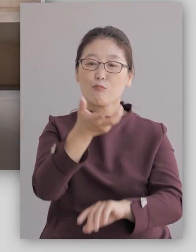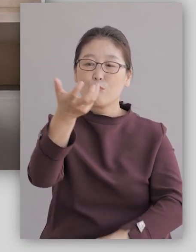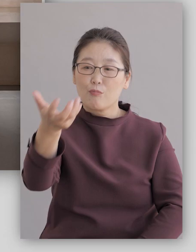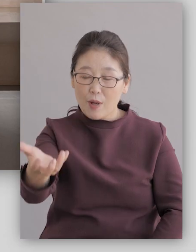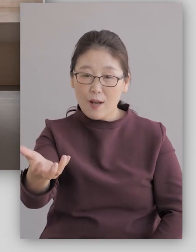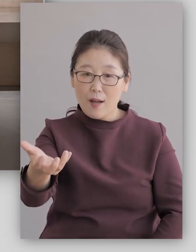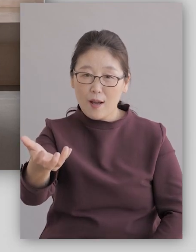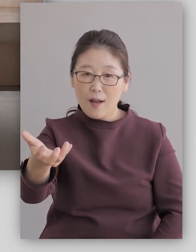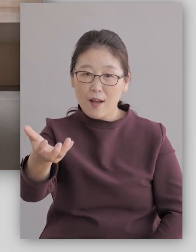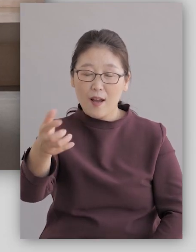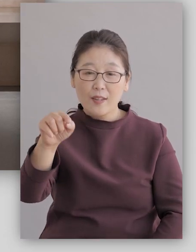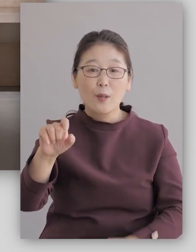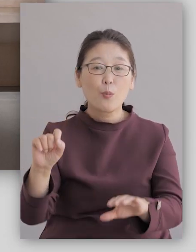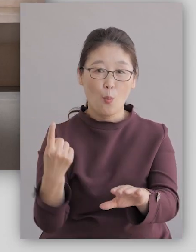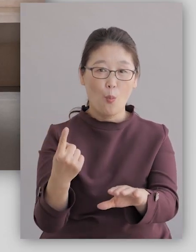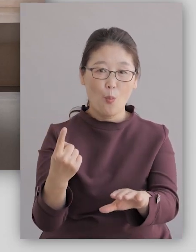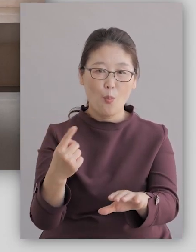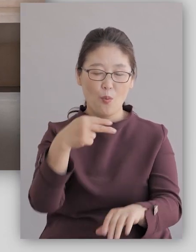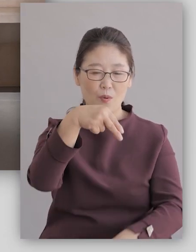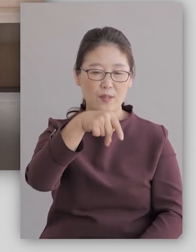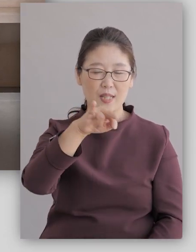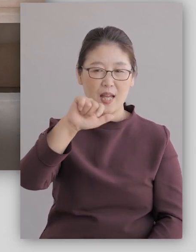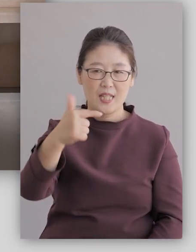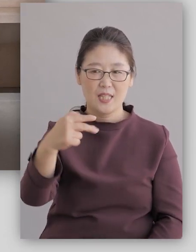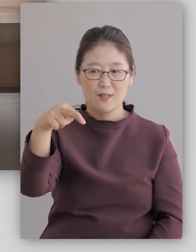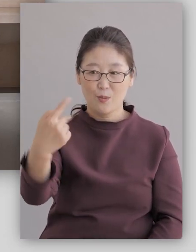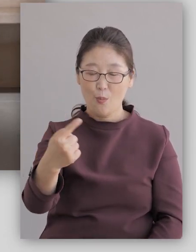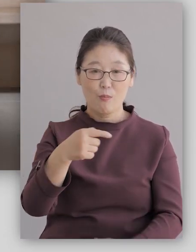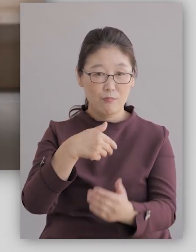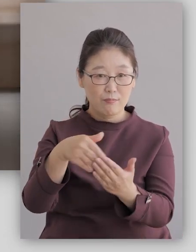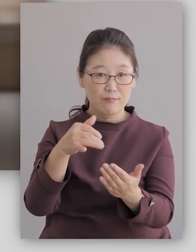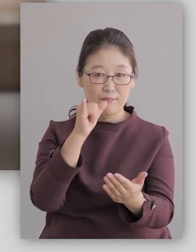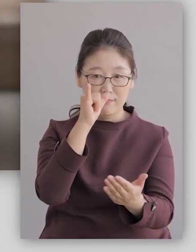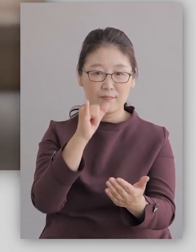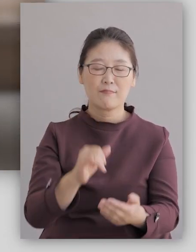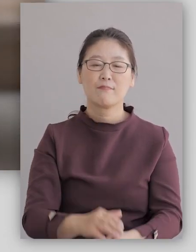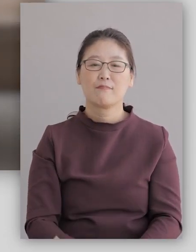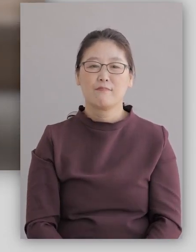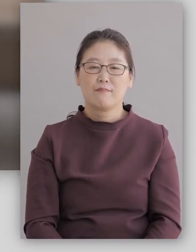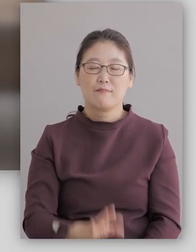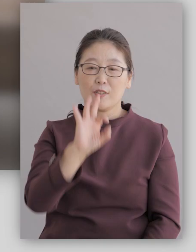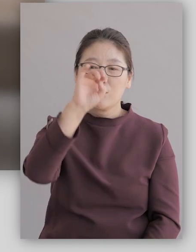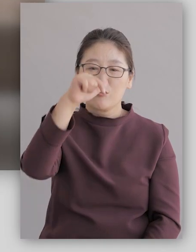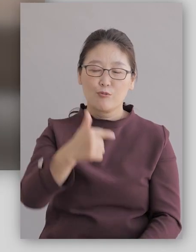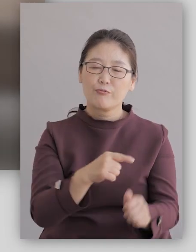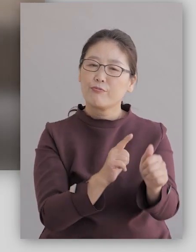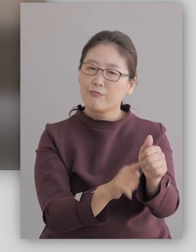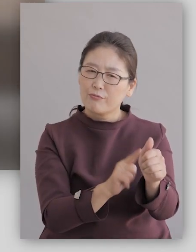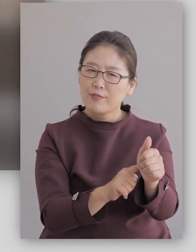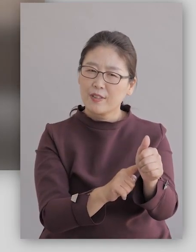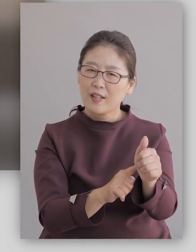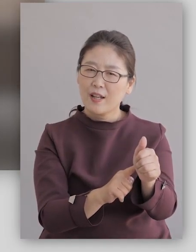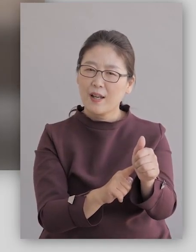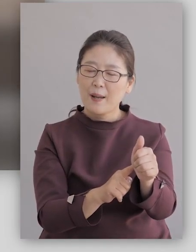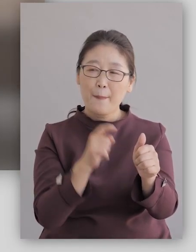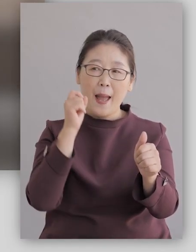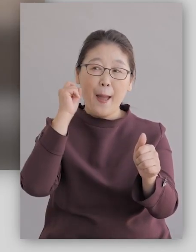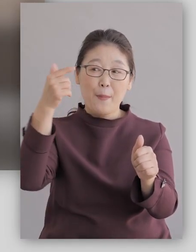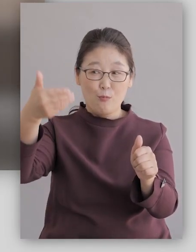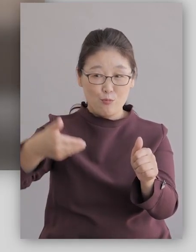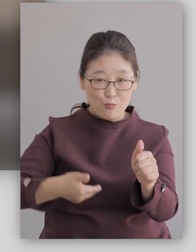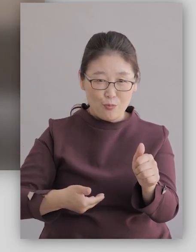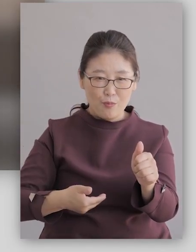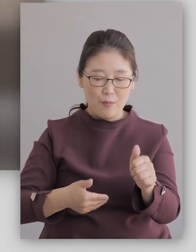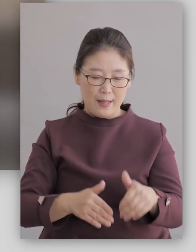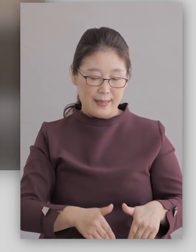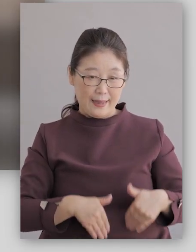그 사신도의 그 이미지를 보실 수가 있어요. 윤희상 선생님께 영감을 준 남쪽을